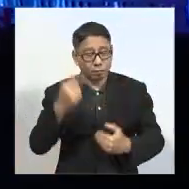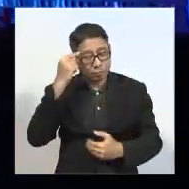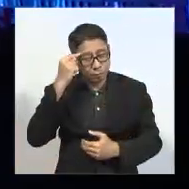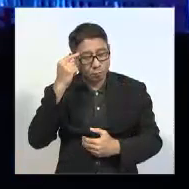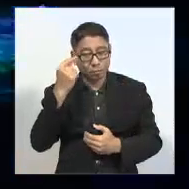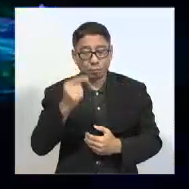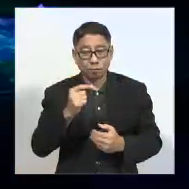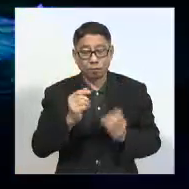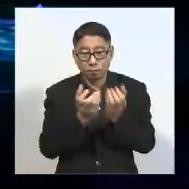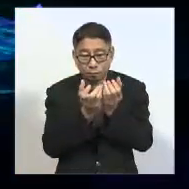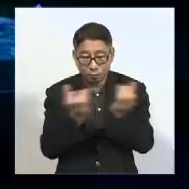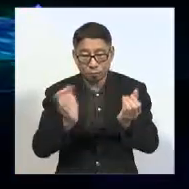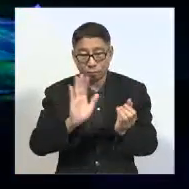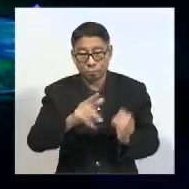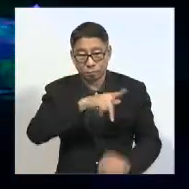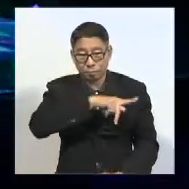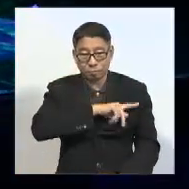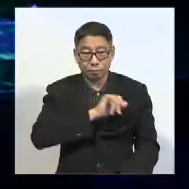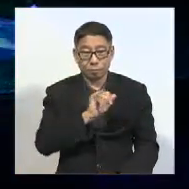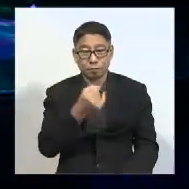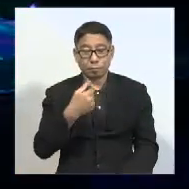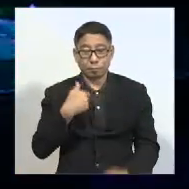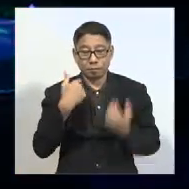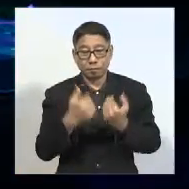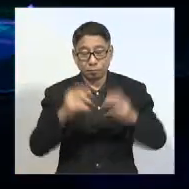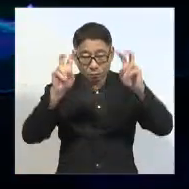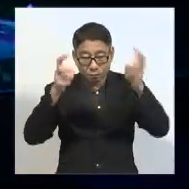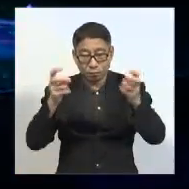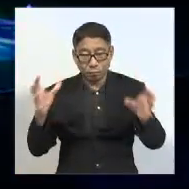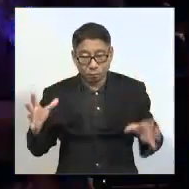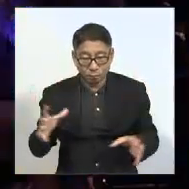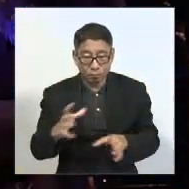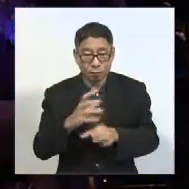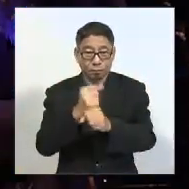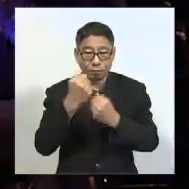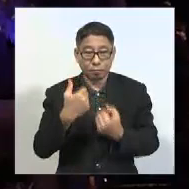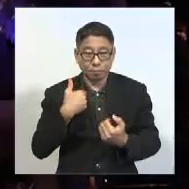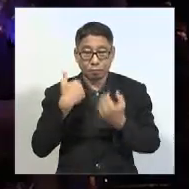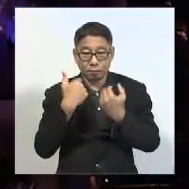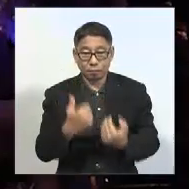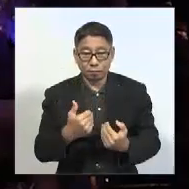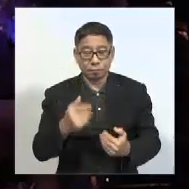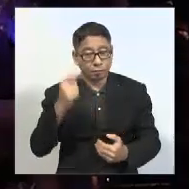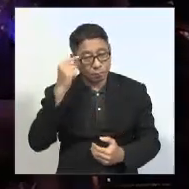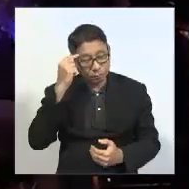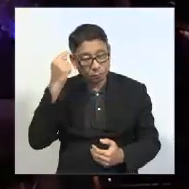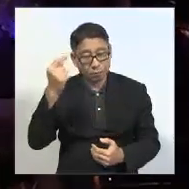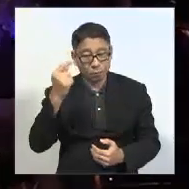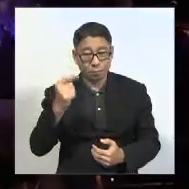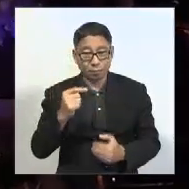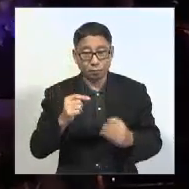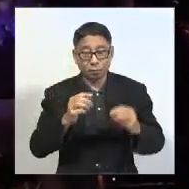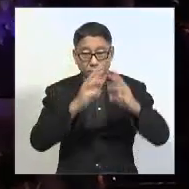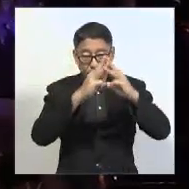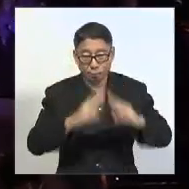คิดคำสอนของพระพุทธศาสนาภายใต้คอนเซปต์แนวคิดรวบยอด The Illumination of White Temper